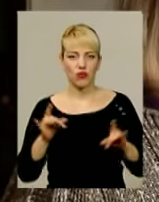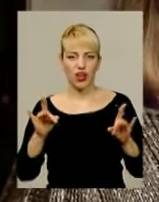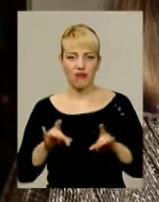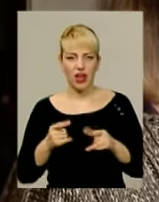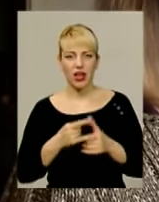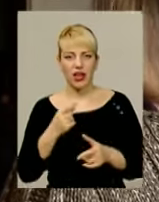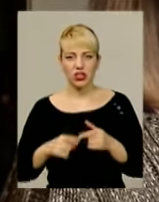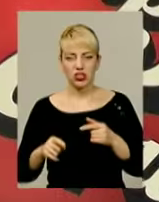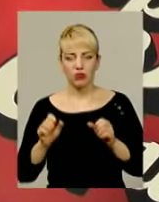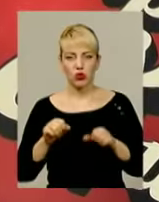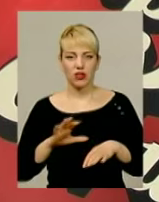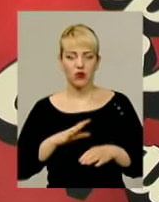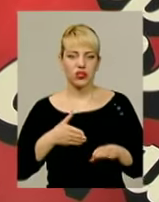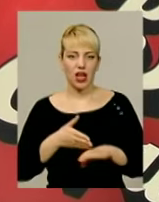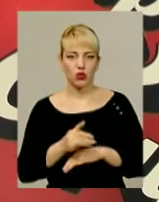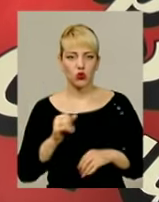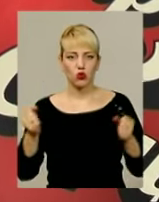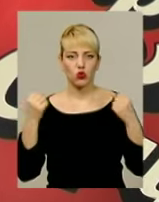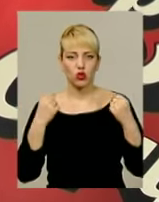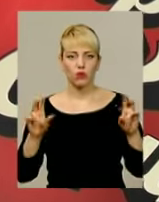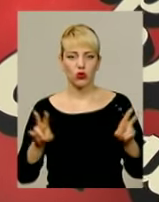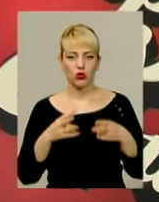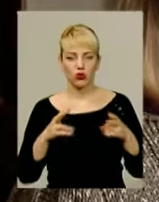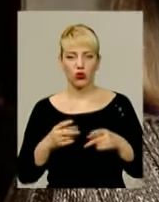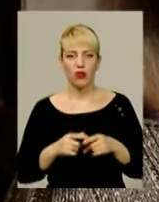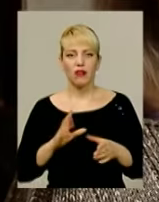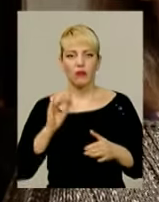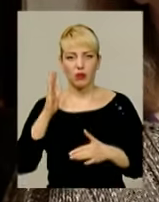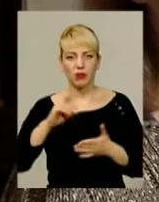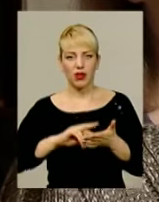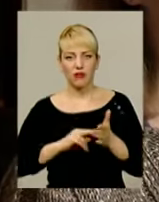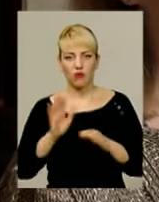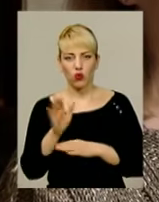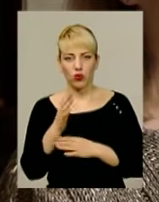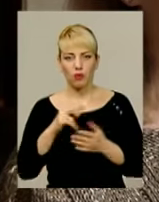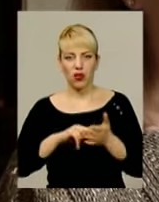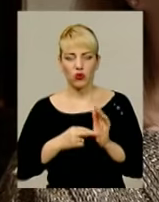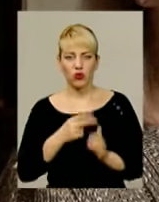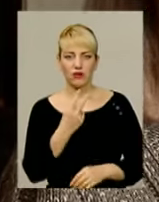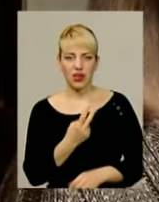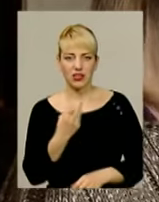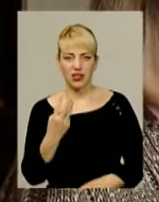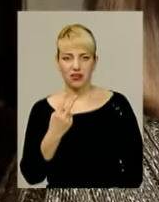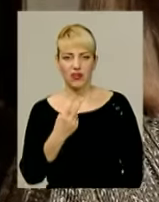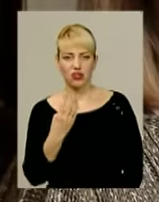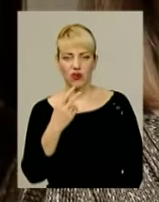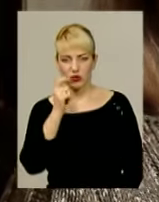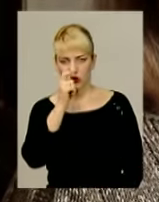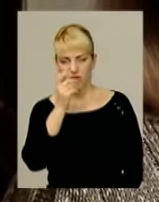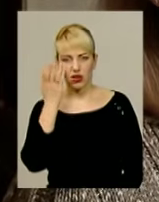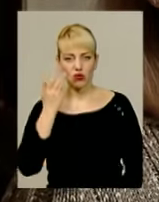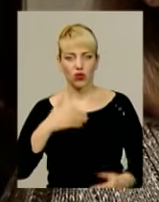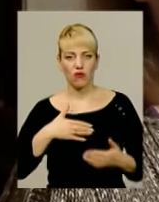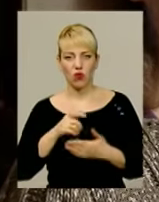вони зайдуть в спортклуб. А вуличний планується 23-24 квітня, а коли волонтери